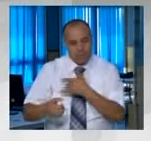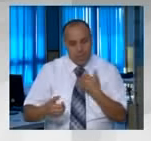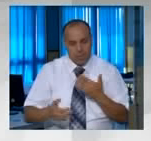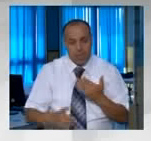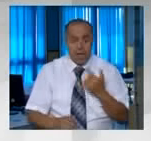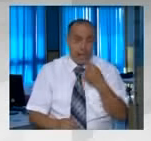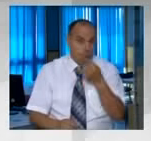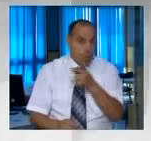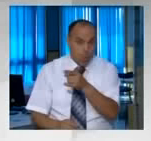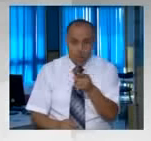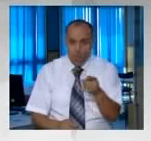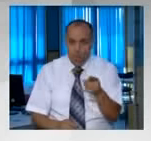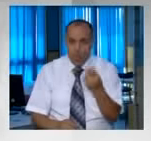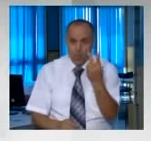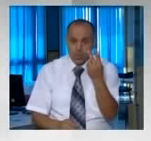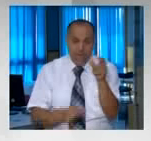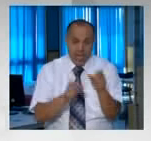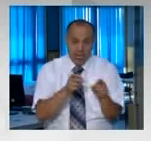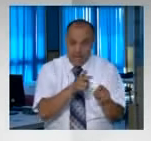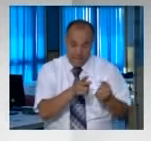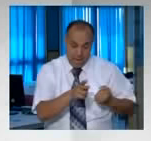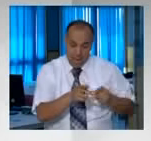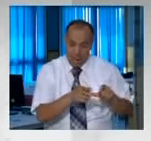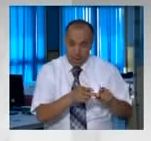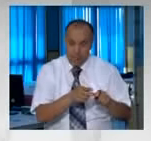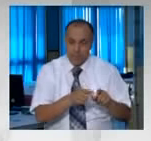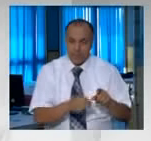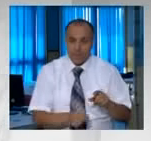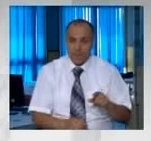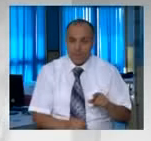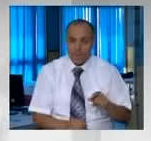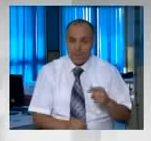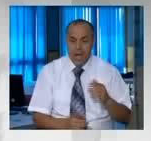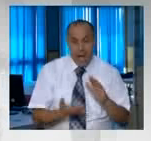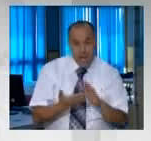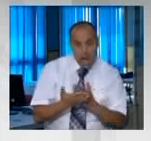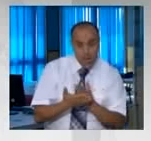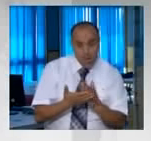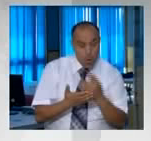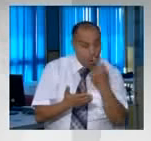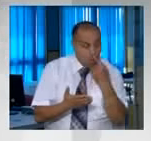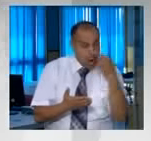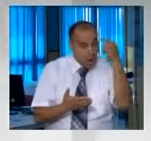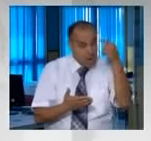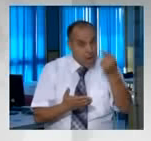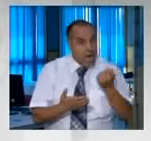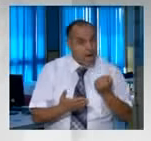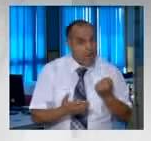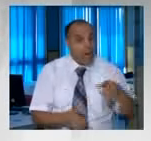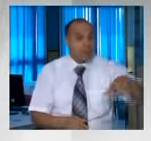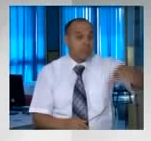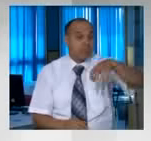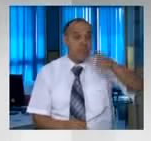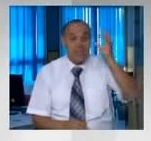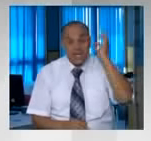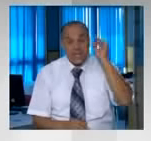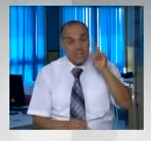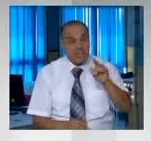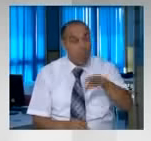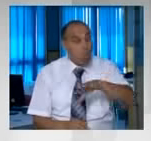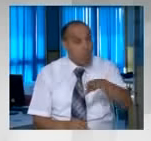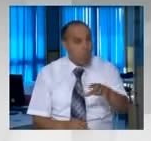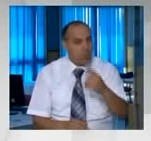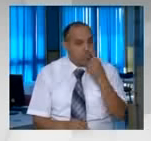نحب نقولوه انه زوج عناصر هذوما كانوا يحضروا العمليات الارهابيه في المنطقه، في منطقه